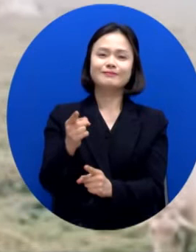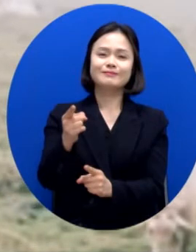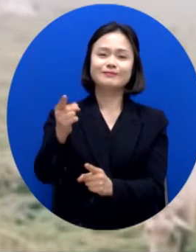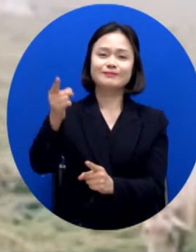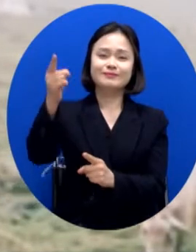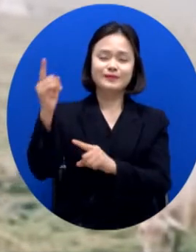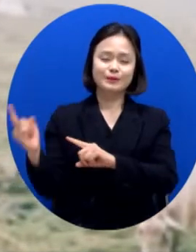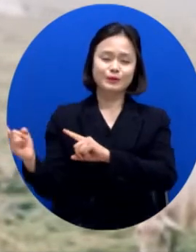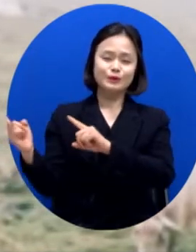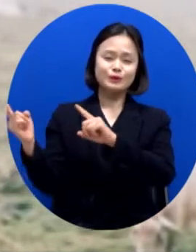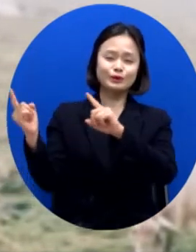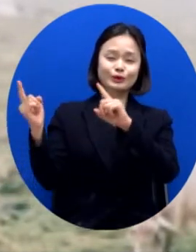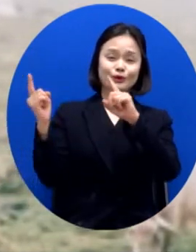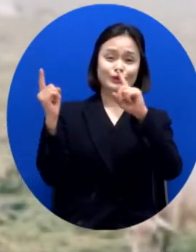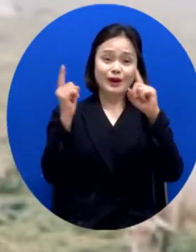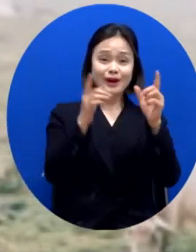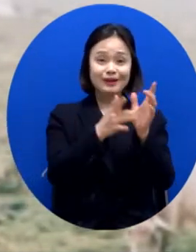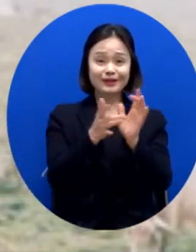부활